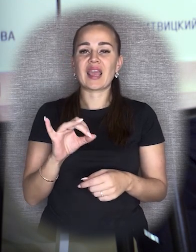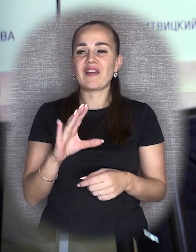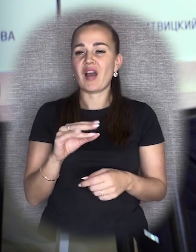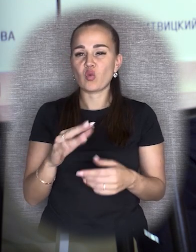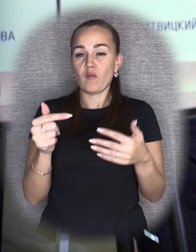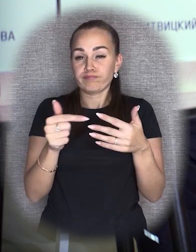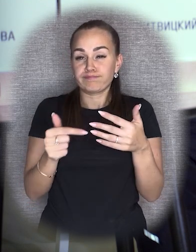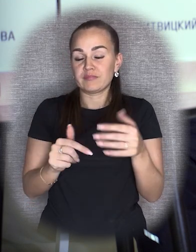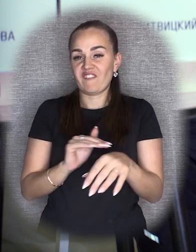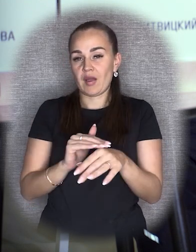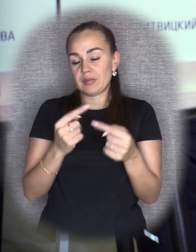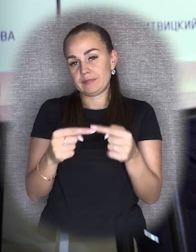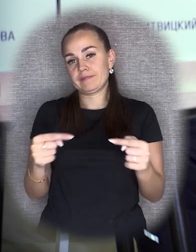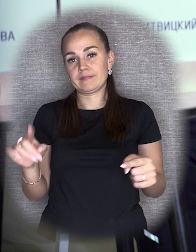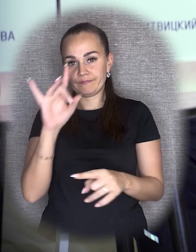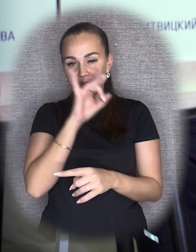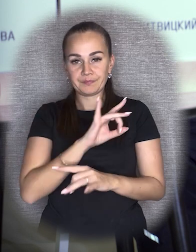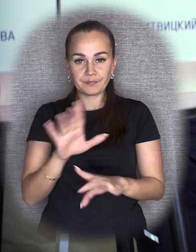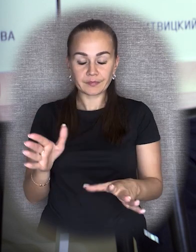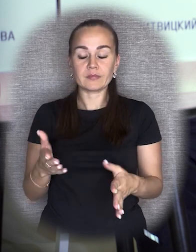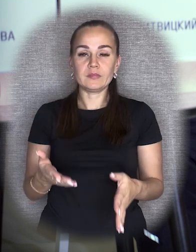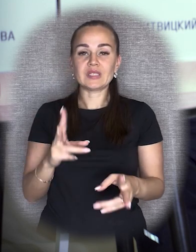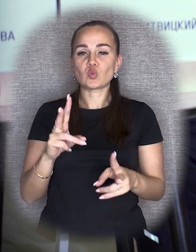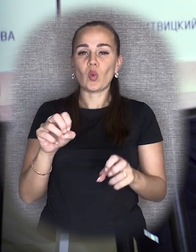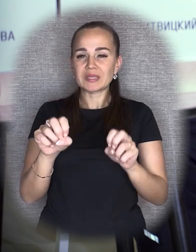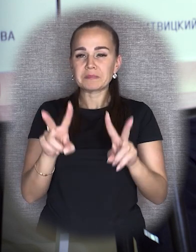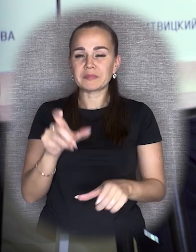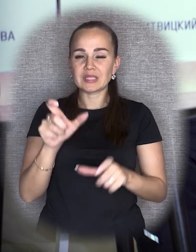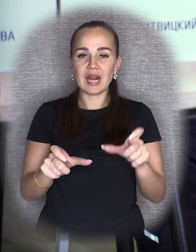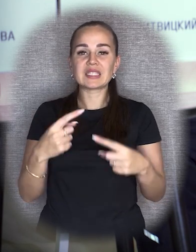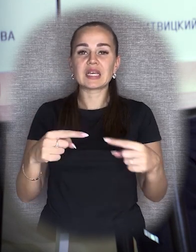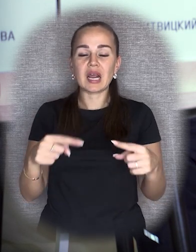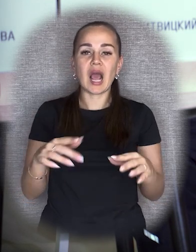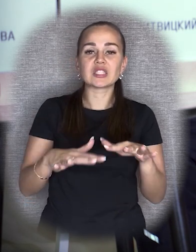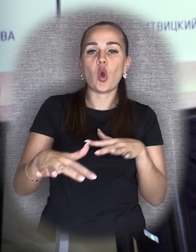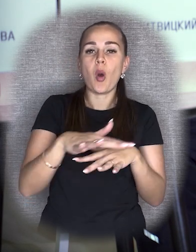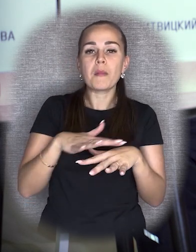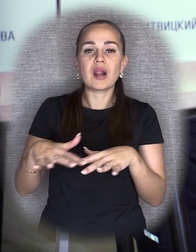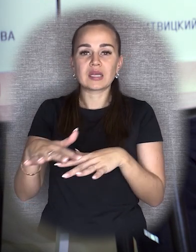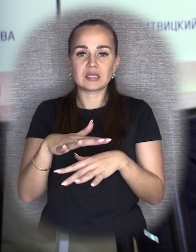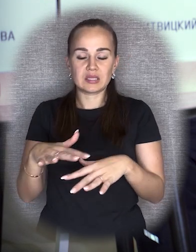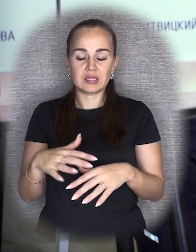Иннокентия Иванова, Ингмара Ветвицкой. Анна, безусловно, напишет, и специалисты из разных областей.